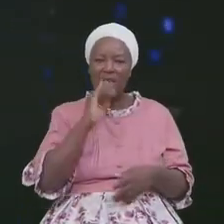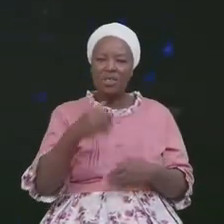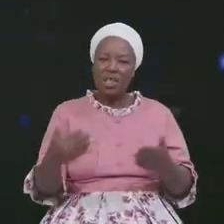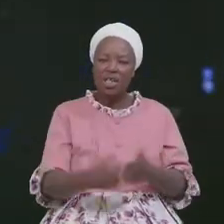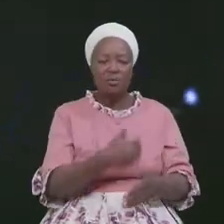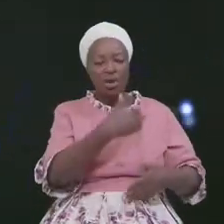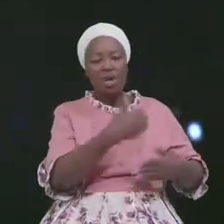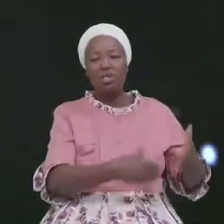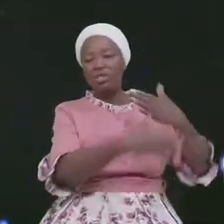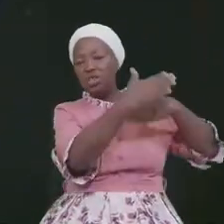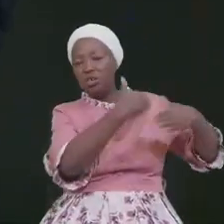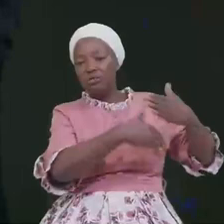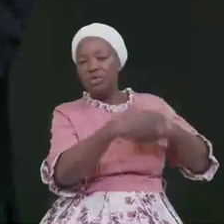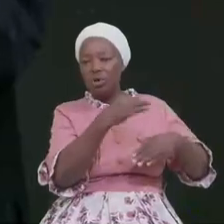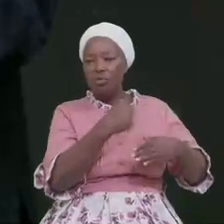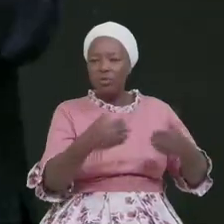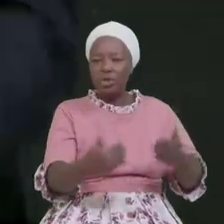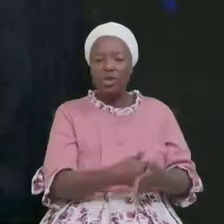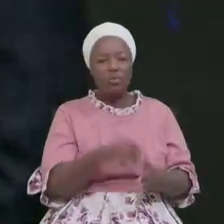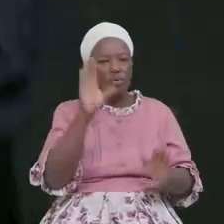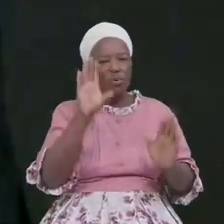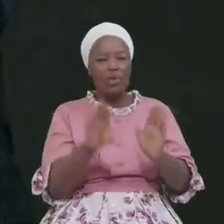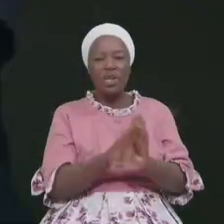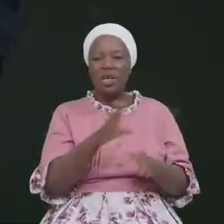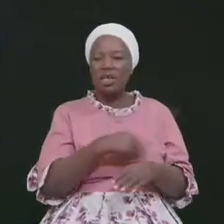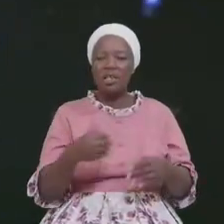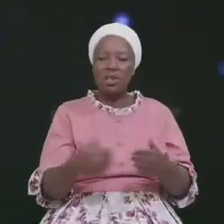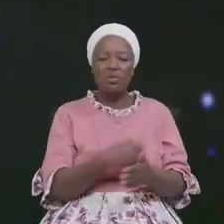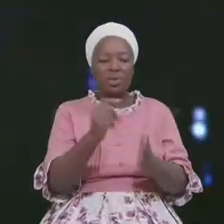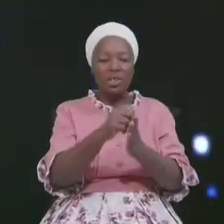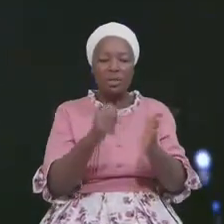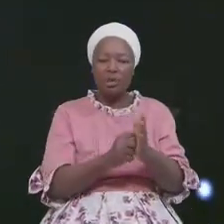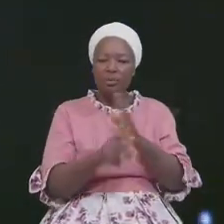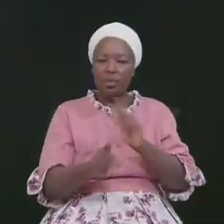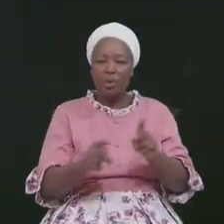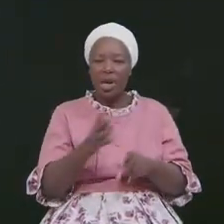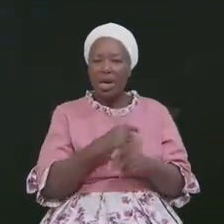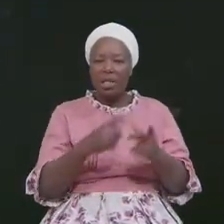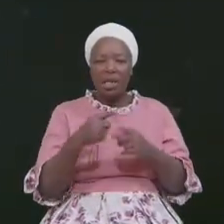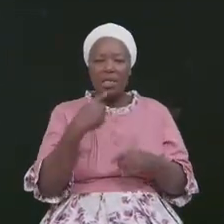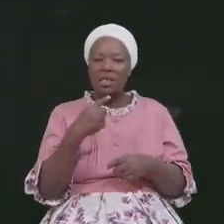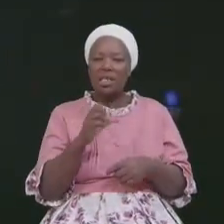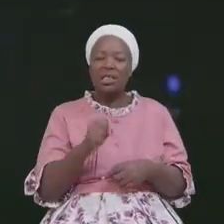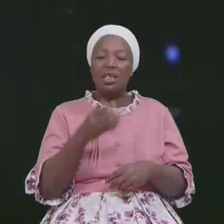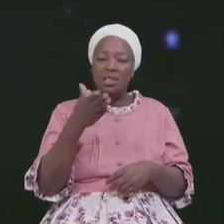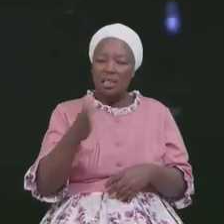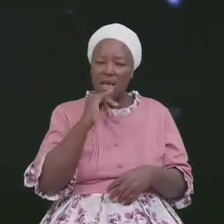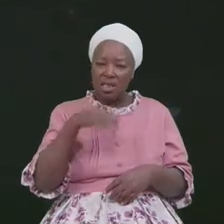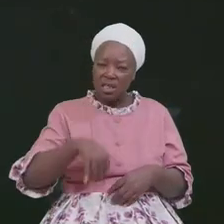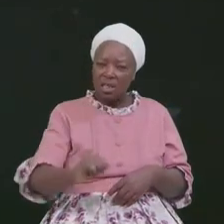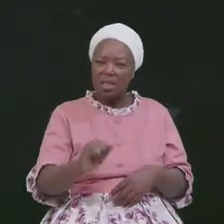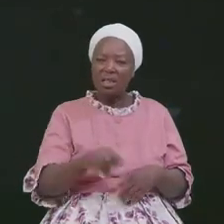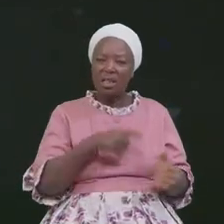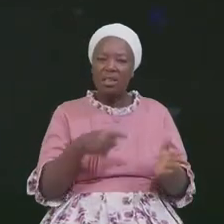nouvelle génération de la nouvelle alliance du Nouveau Testament. Et il y a encore ce